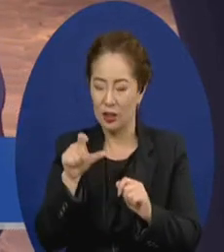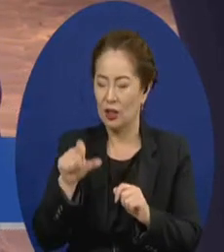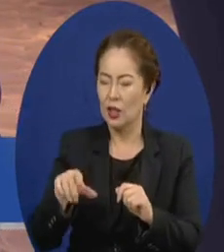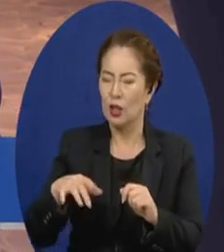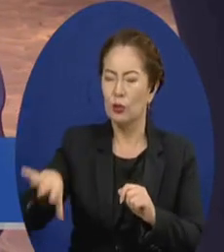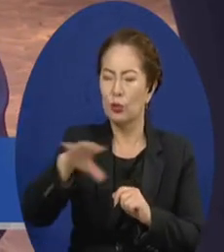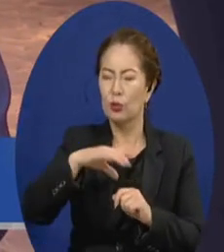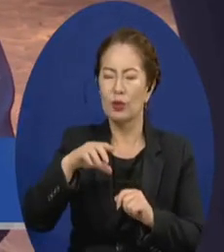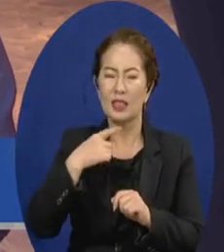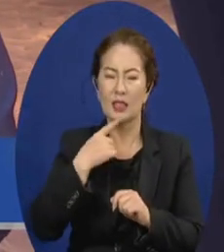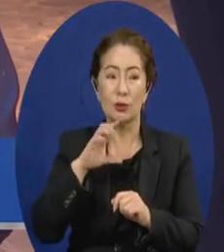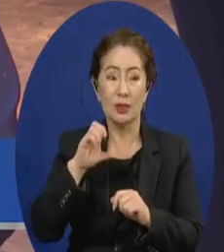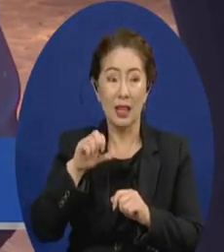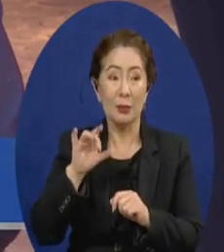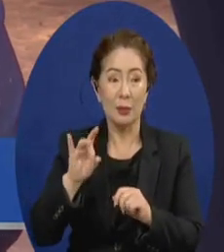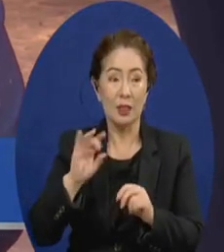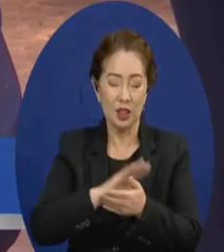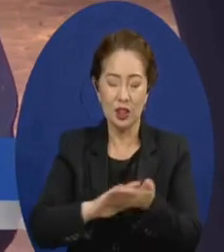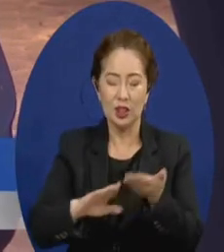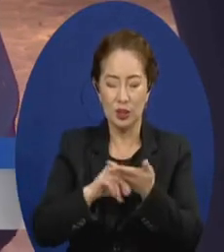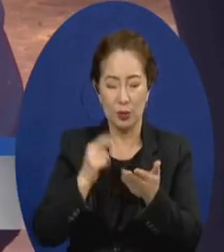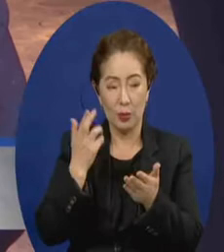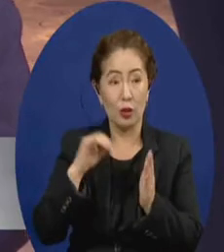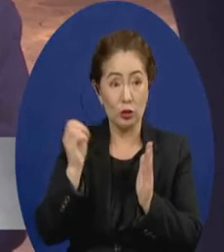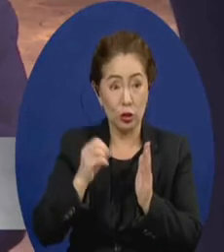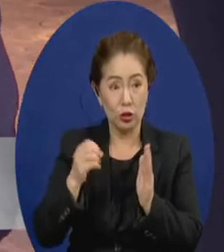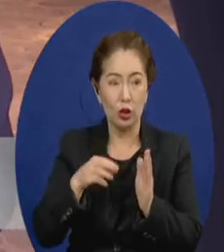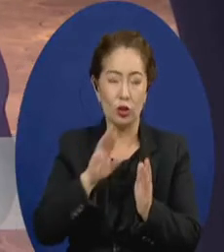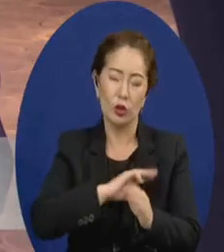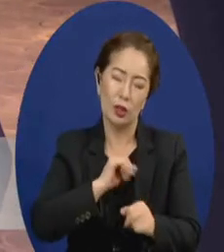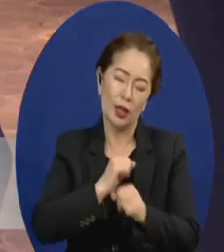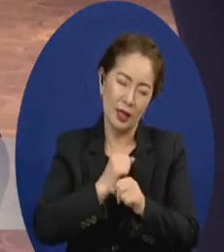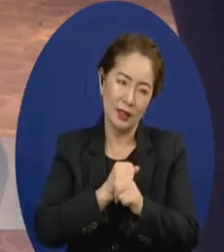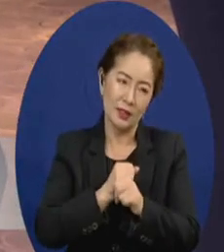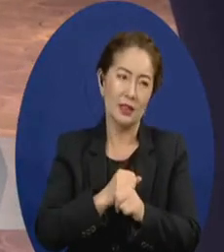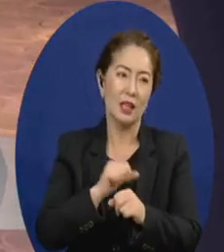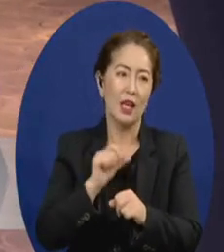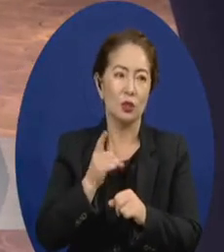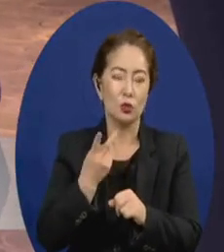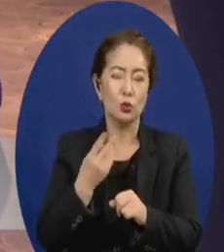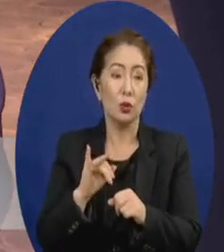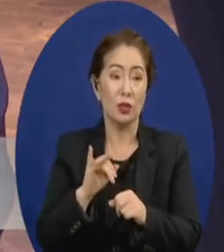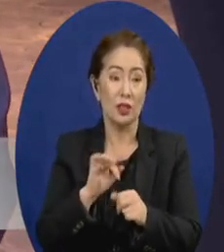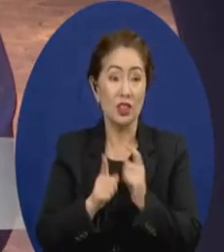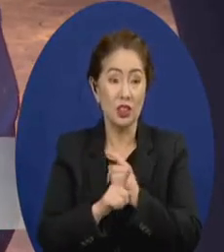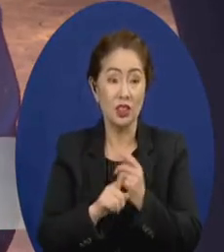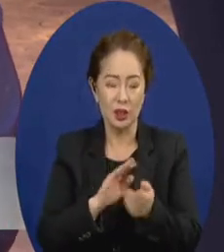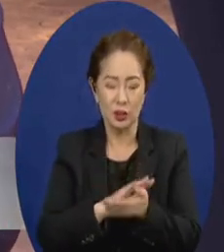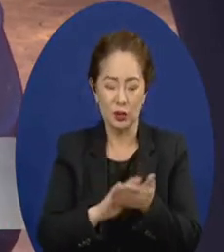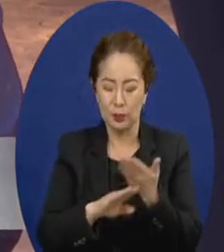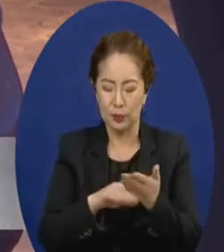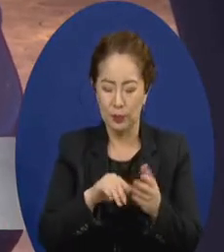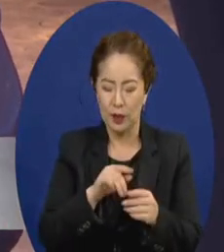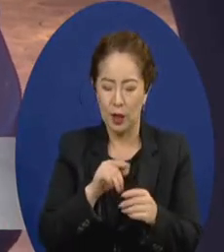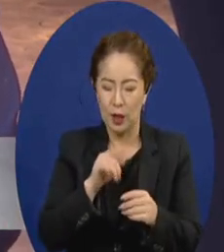шинжлэхэд байх ёстой гэдэг үүднээсээ бид нар ажилласан. Тэгээ энэ хугацаанд бол одоо их хөт их сургууль маань